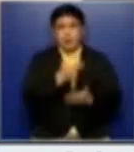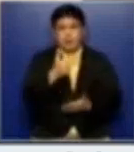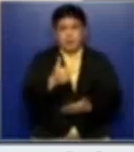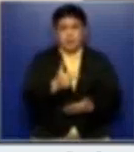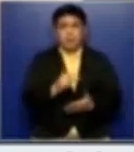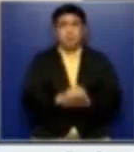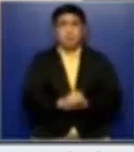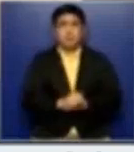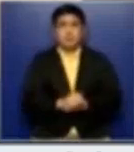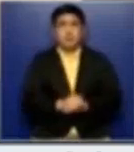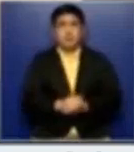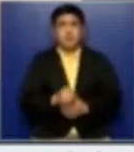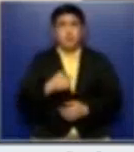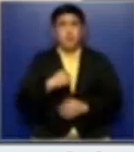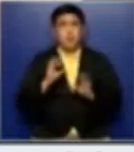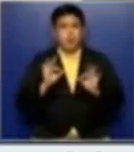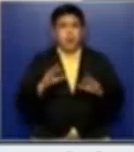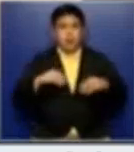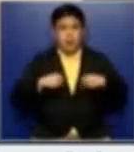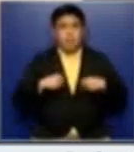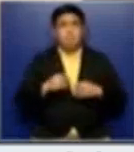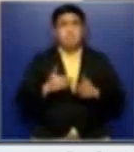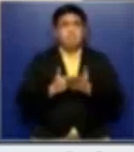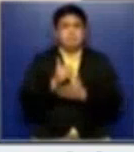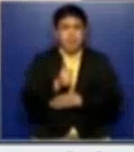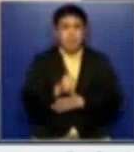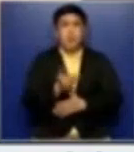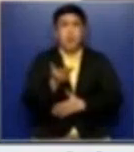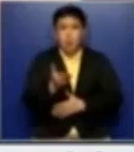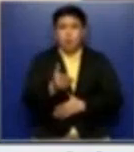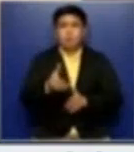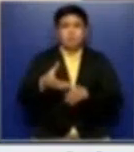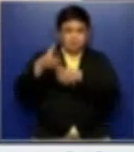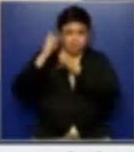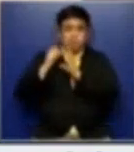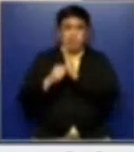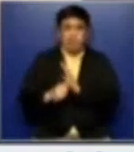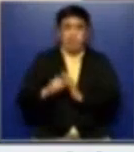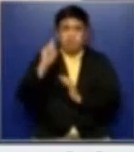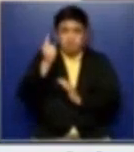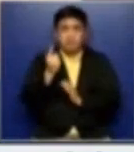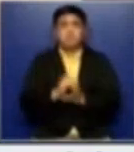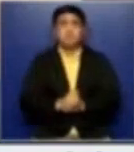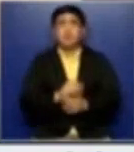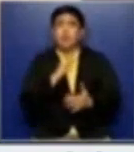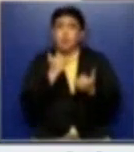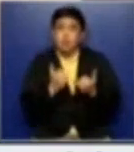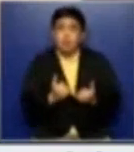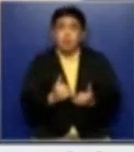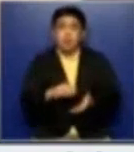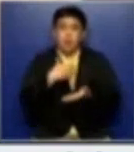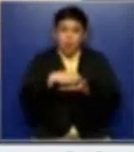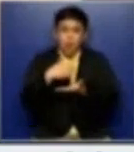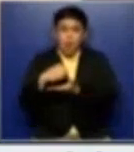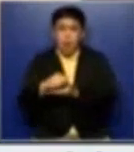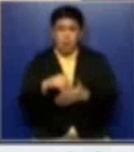เรารับปากว่าจะให้ผ่านท่านไปแก้หน่อยเพราะนั้นถ้าวันนี้ถ้าเราว่ากันมาขนาดนี้เห็นจ